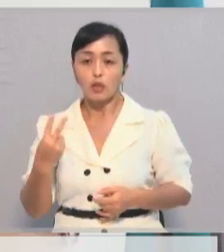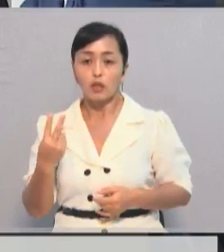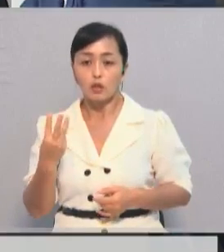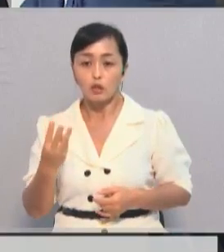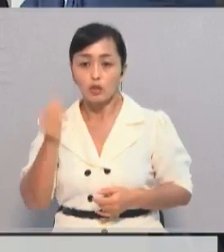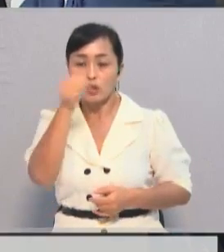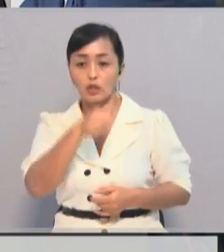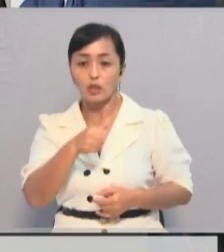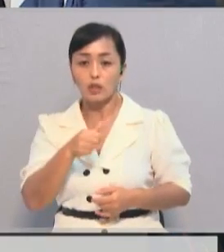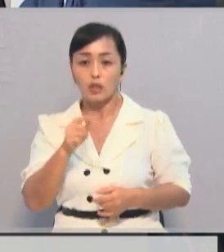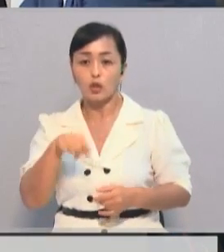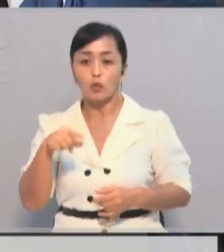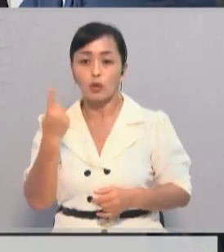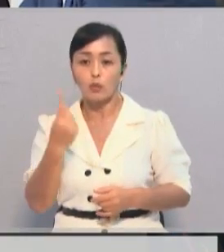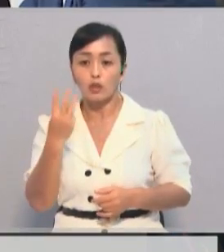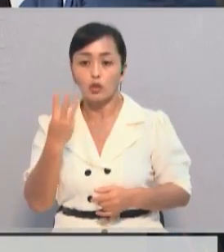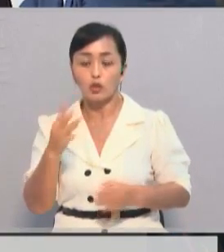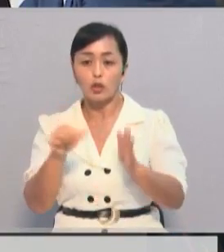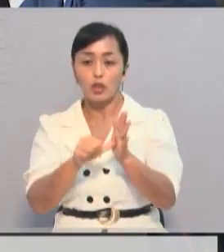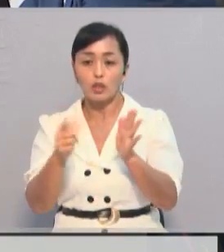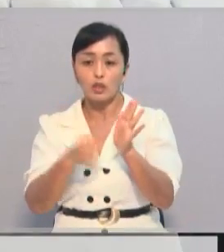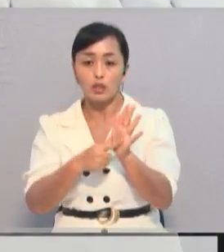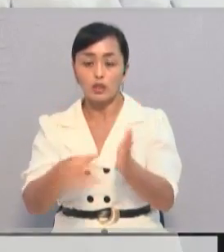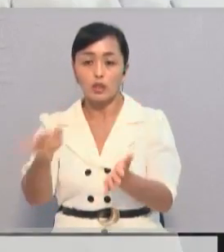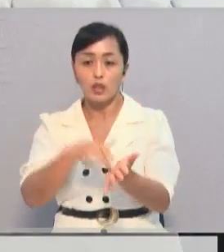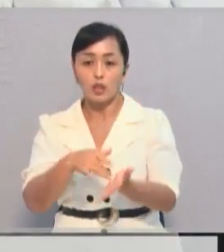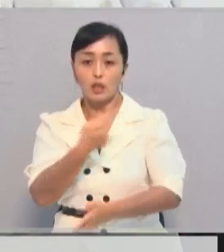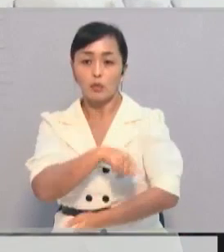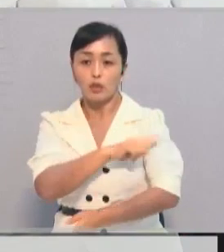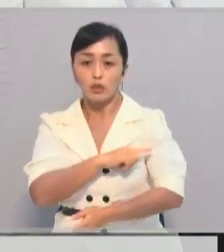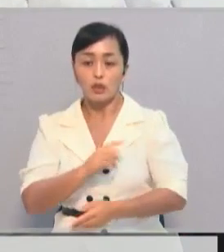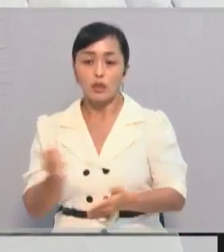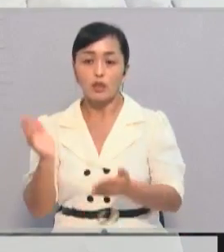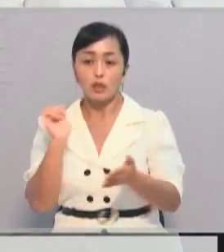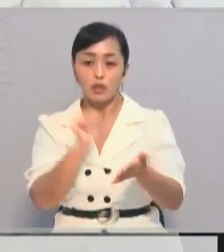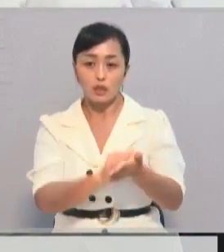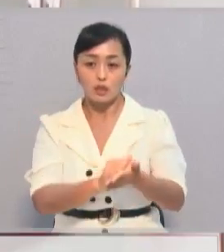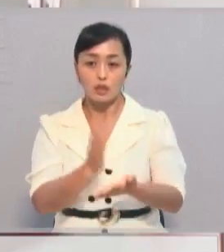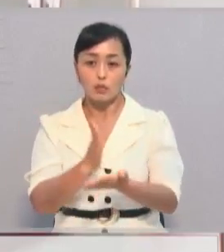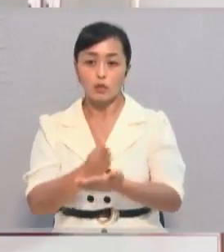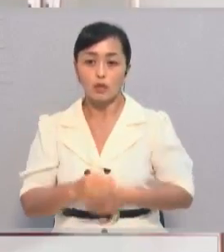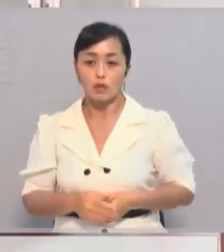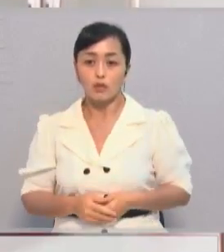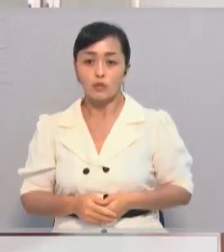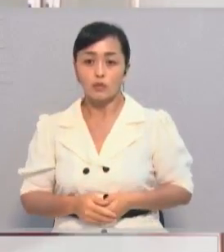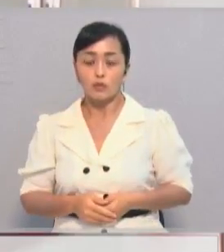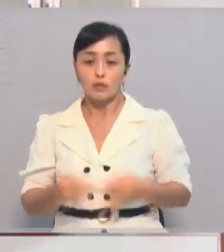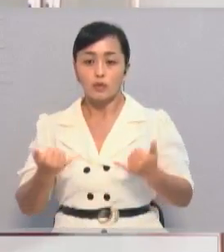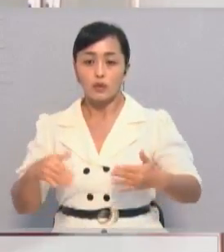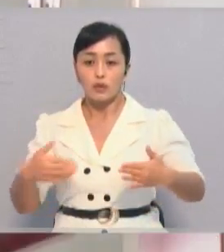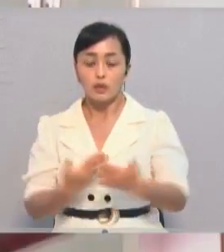орталық жобасы нөмір 1-ші, 3-ші, 6-ші, 7-ші қалалық емханаларға енгізілетін болады. Бұл енді жаңа